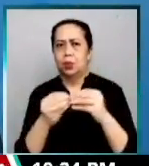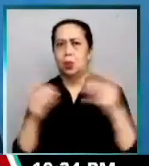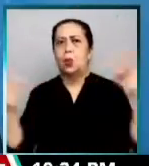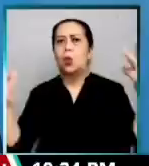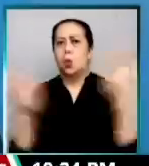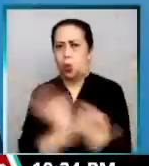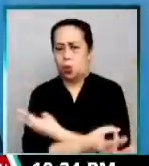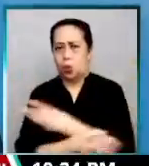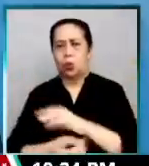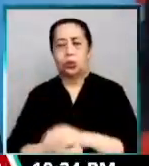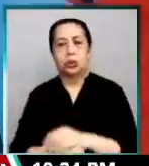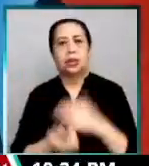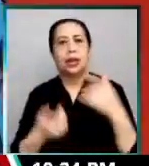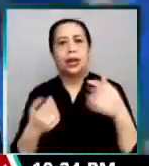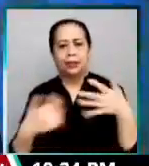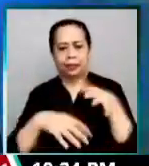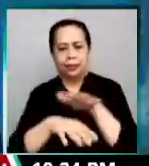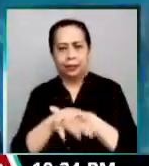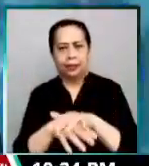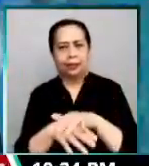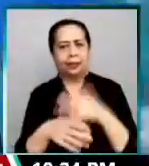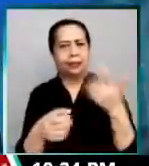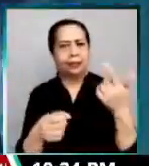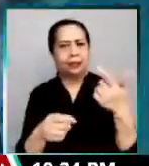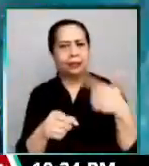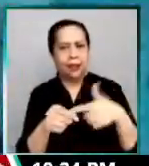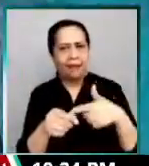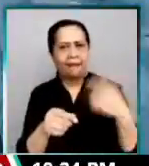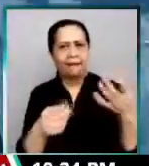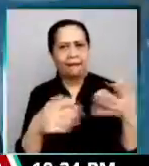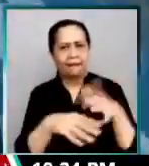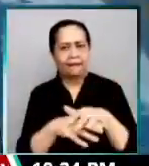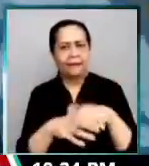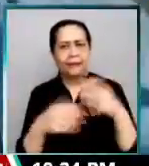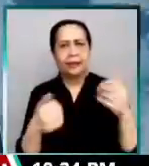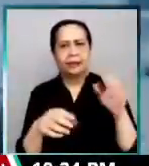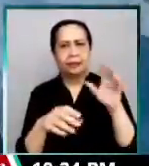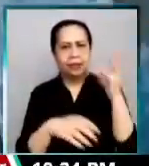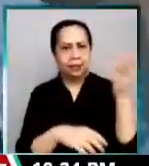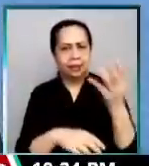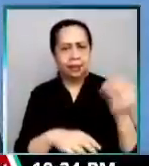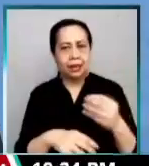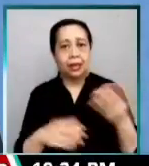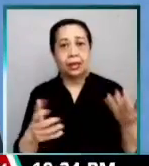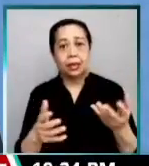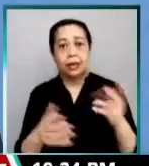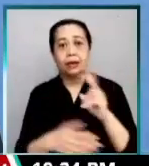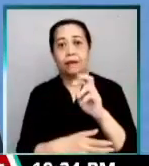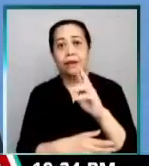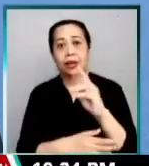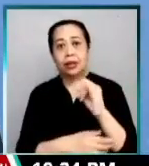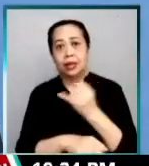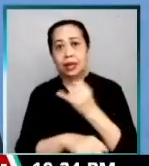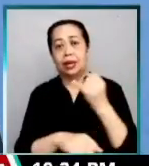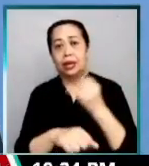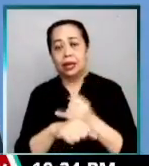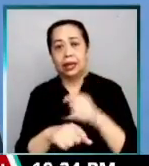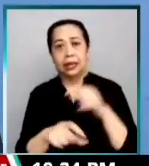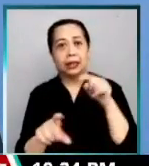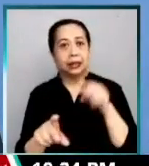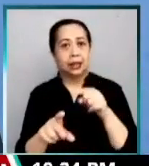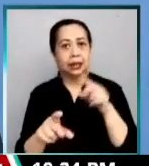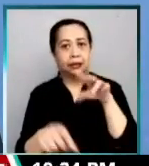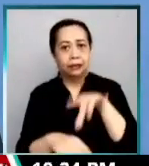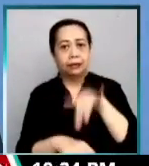May halong langis daw ang tubig na nakuha ng Philippine Coast Guard Batangas sa Verde Island. Ang Verde Island, matatagpuan